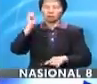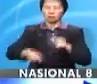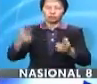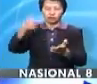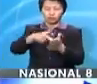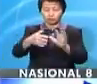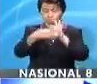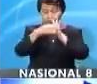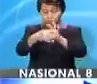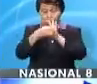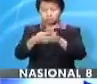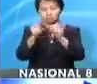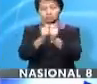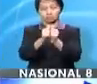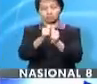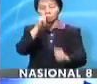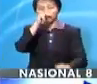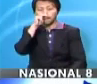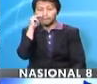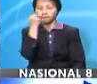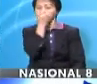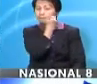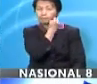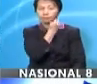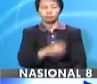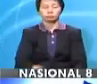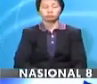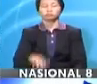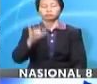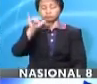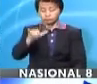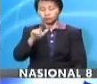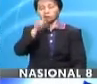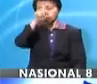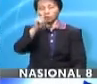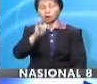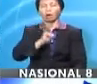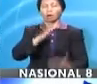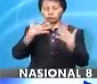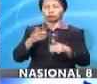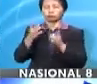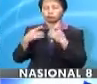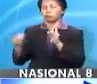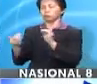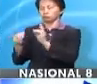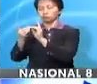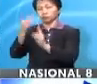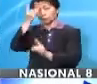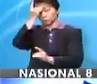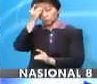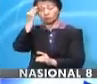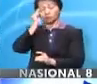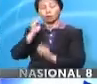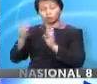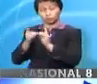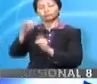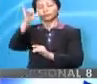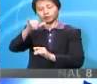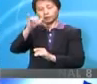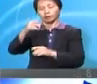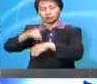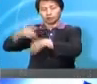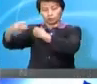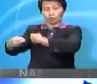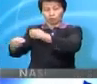lagi bekerjasama dengan Datuk Seri Najib. Adalah benar bahawa saya telah berjumpa dengan Yang Amat Berbahagia Tun Mahathir di pejabatnya